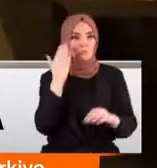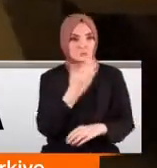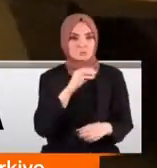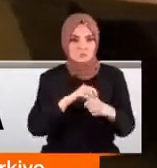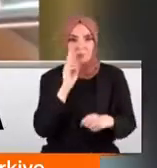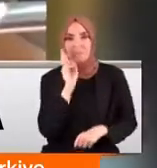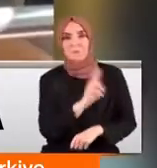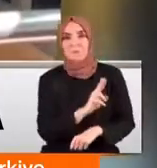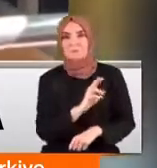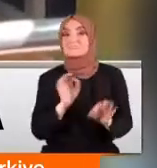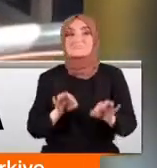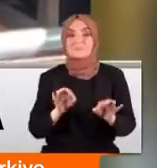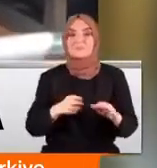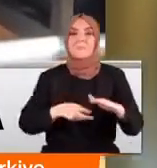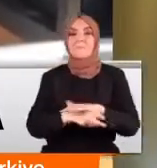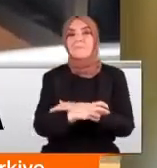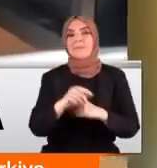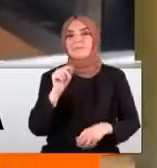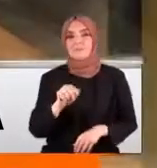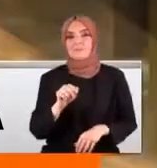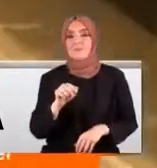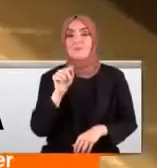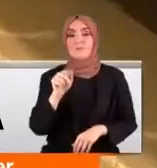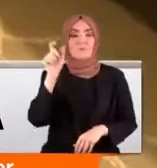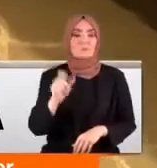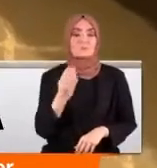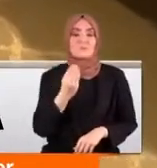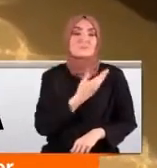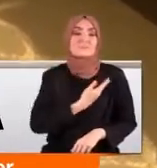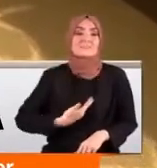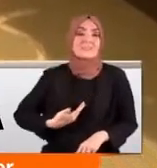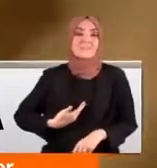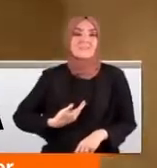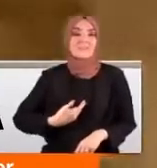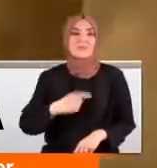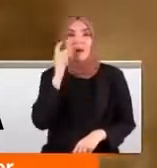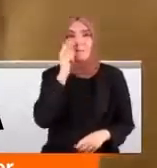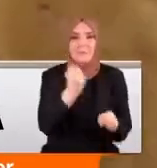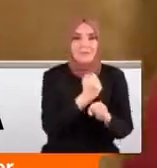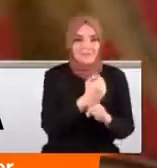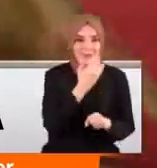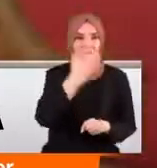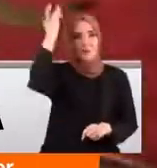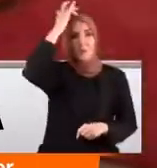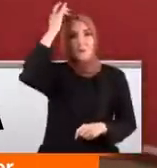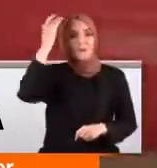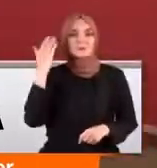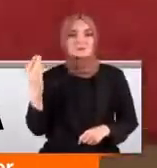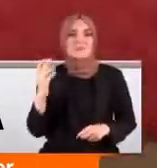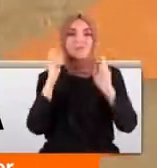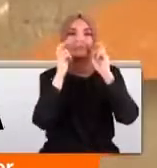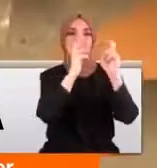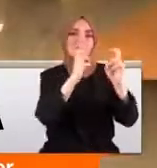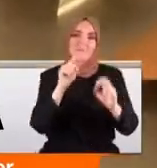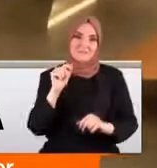yolculuk yaptı. Boji'nin en çok tercih ettiği hat Kabataş-Bağcılar tramvay hattı. Ama sadece Avrupa yakasında seyahat